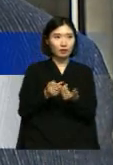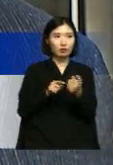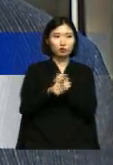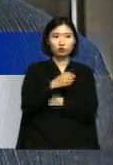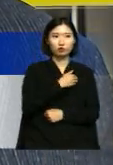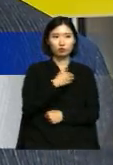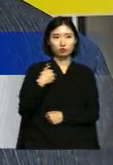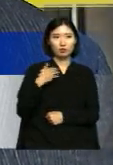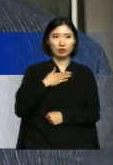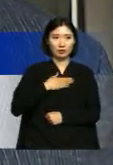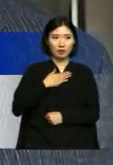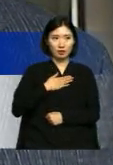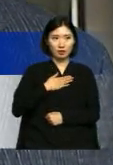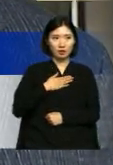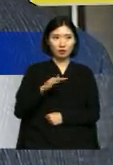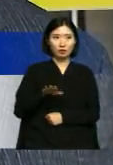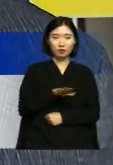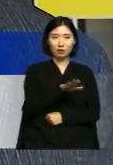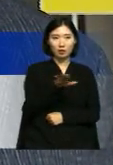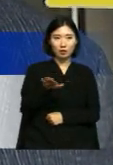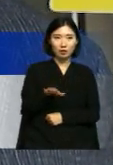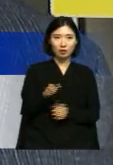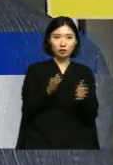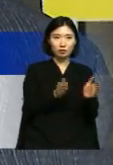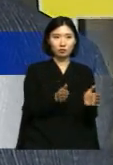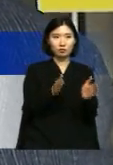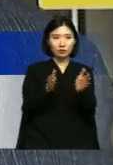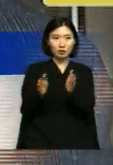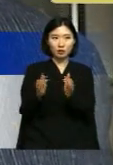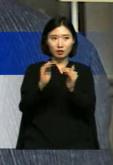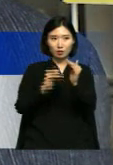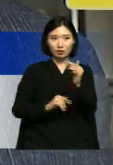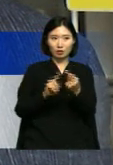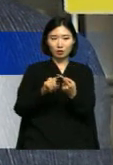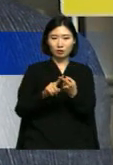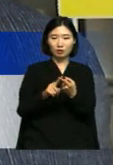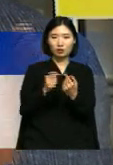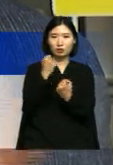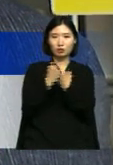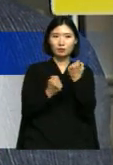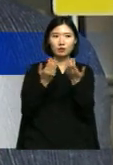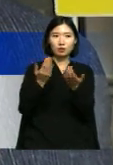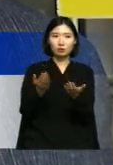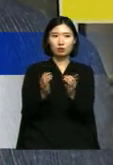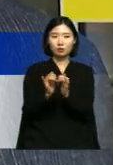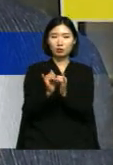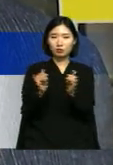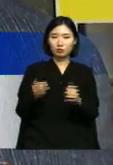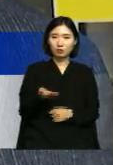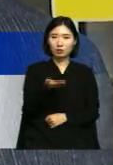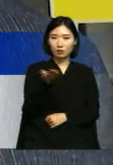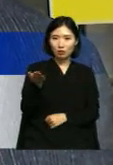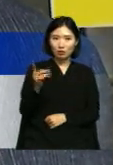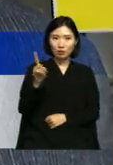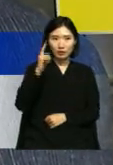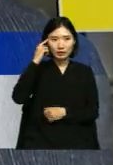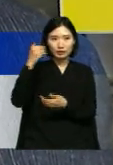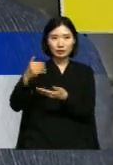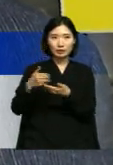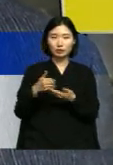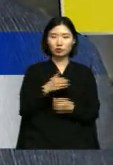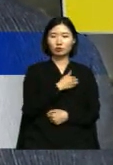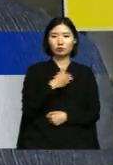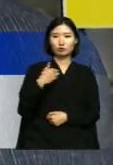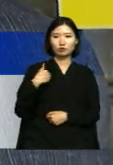있습니다. 그리고 오늘 저희가 일단 이렇게 준비한 것에 대해서 일단 설명을 드리고, 그 다음에 주민분들의 어떤 의견이 있는지